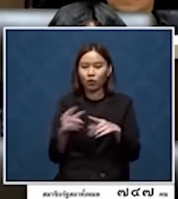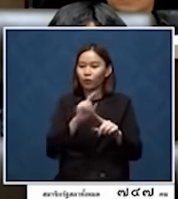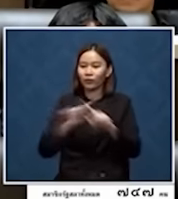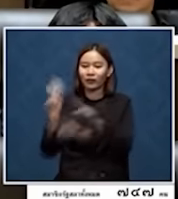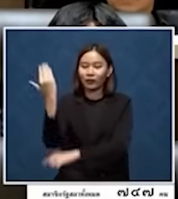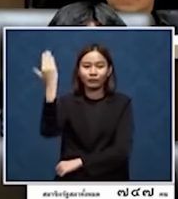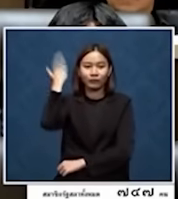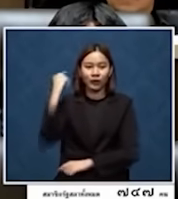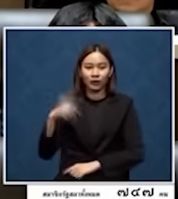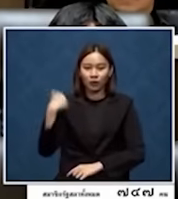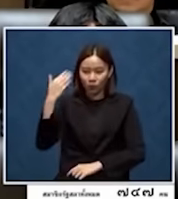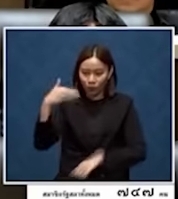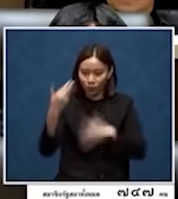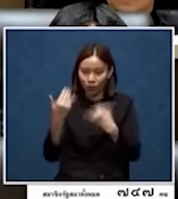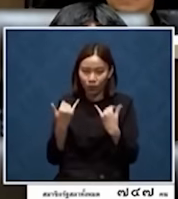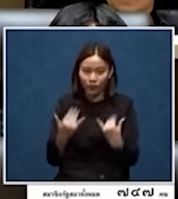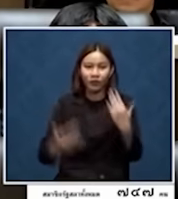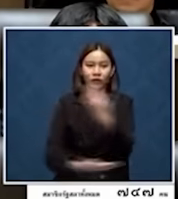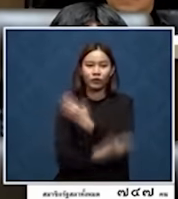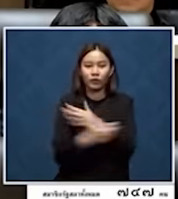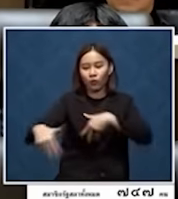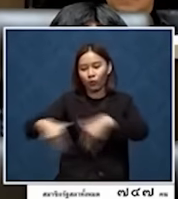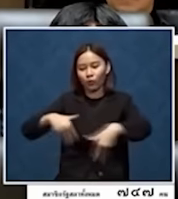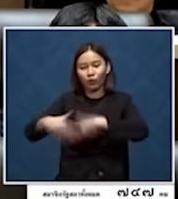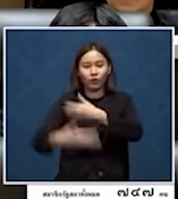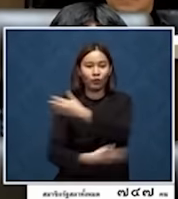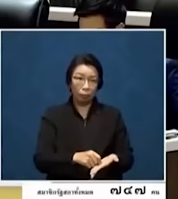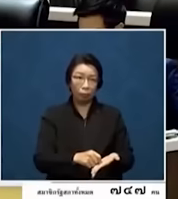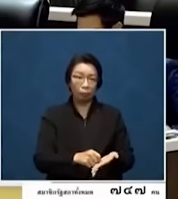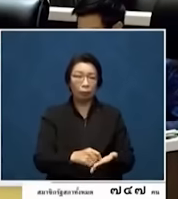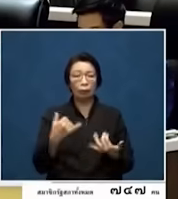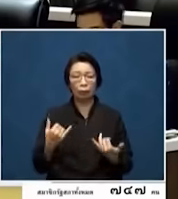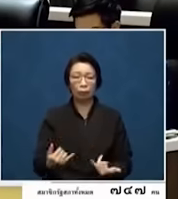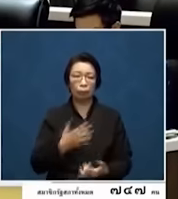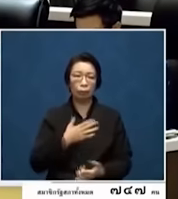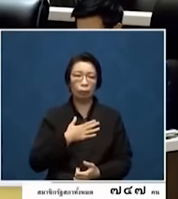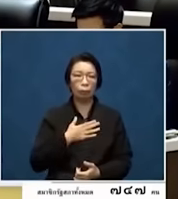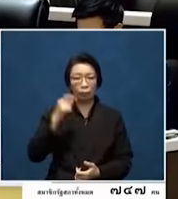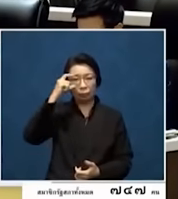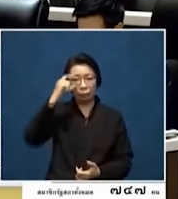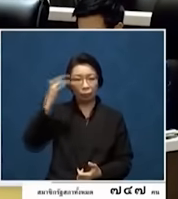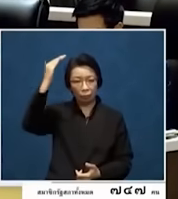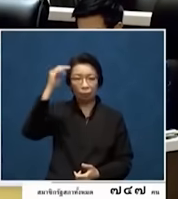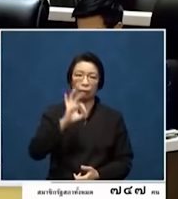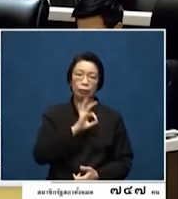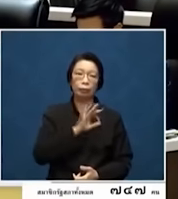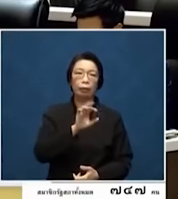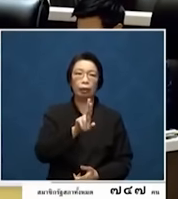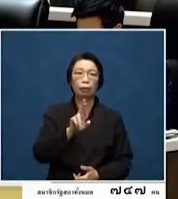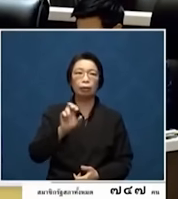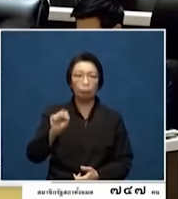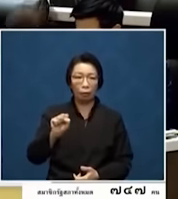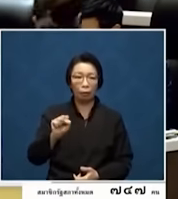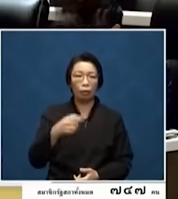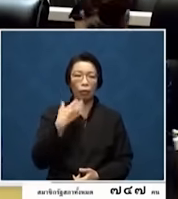มเสนอให้รัฐสภาทบทวนมติที่ประชุมรัฐสภาเมื่อ19กรกฎาคมที่ไม่ให้มีการเสน